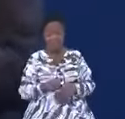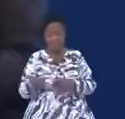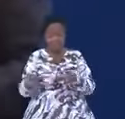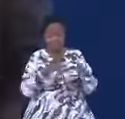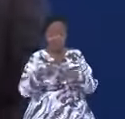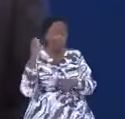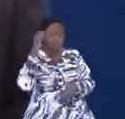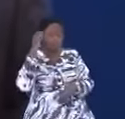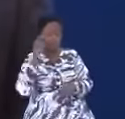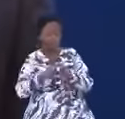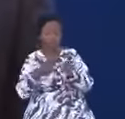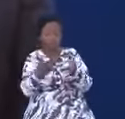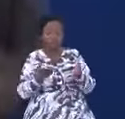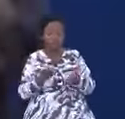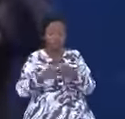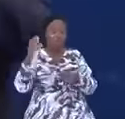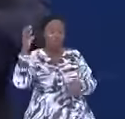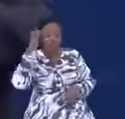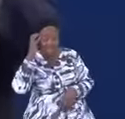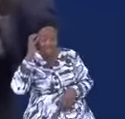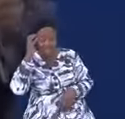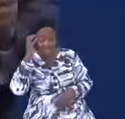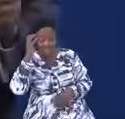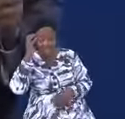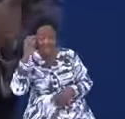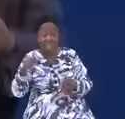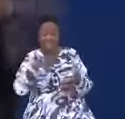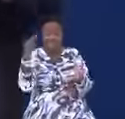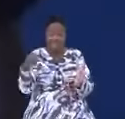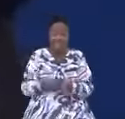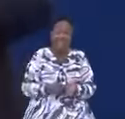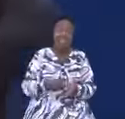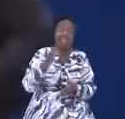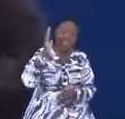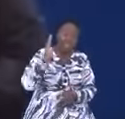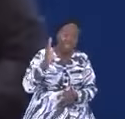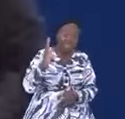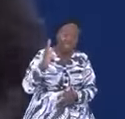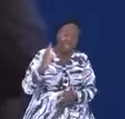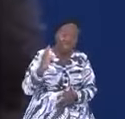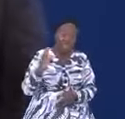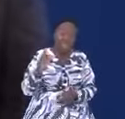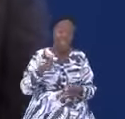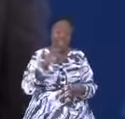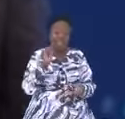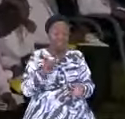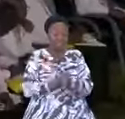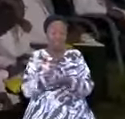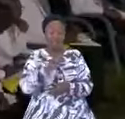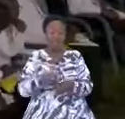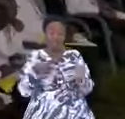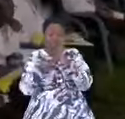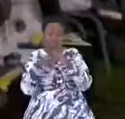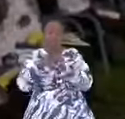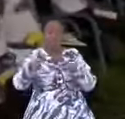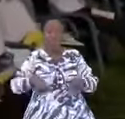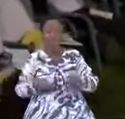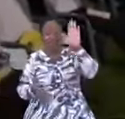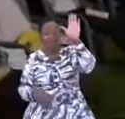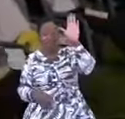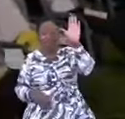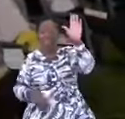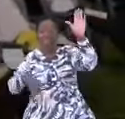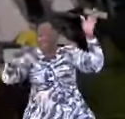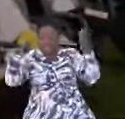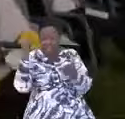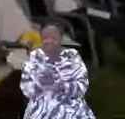les témoignages des autres qui sera répétée data vie où es tu amènes 1